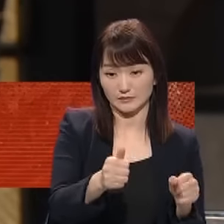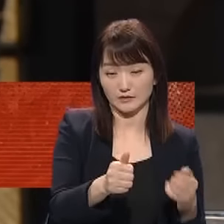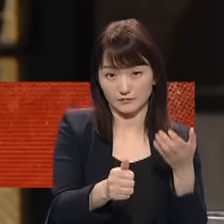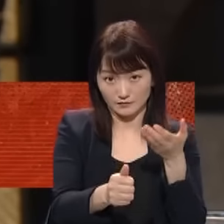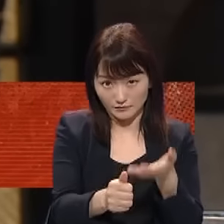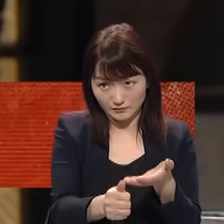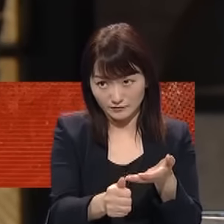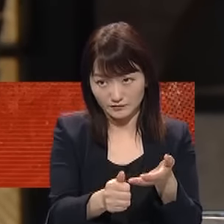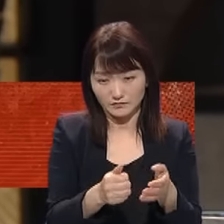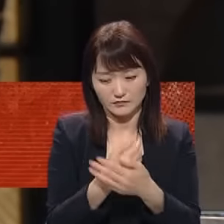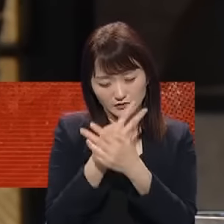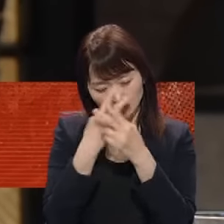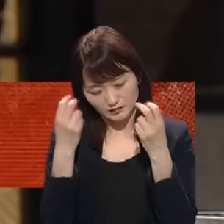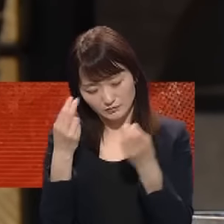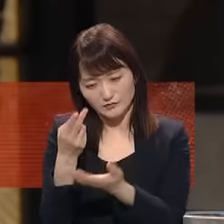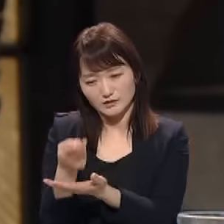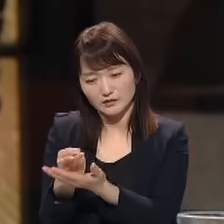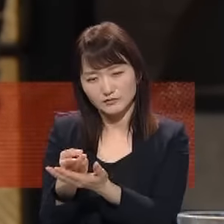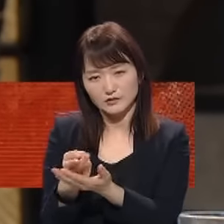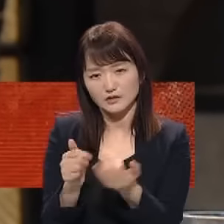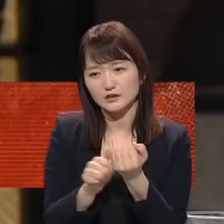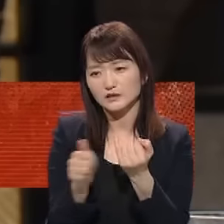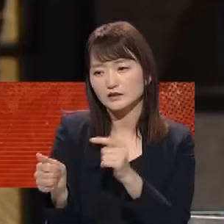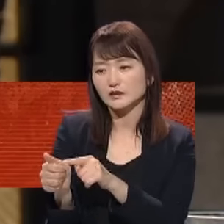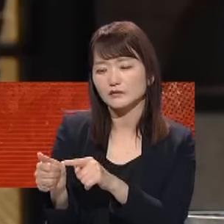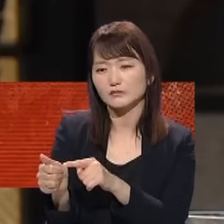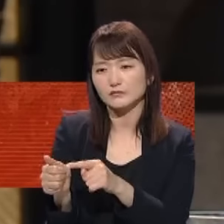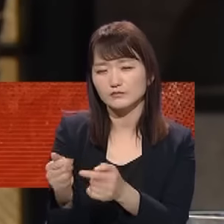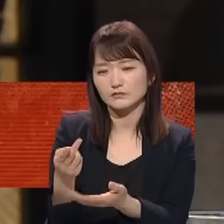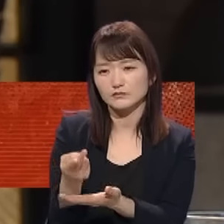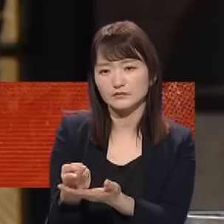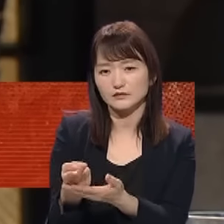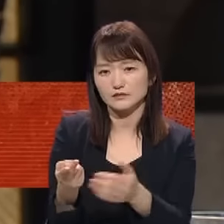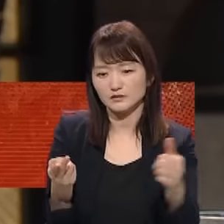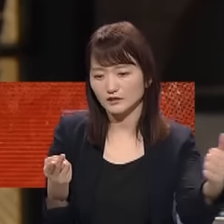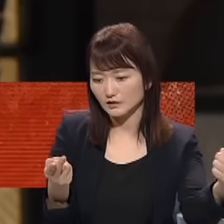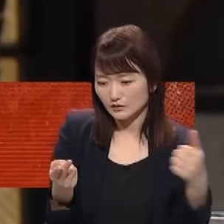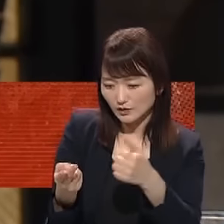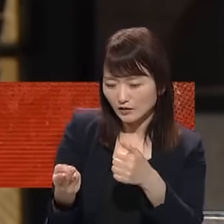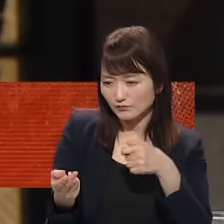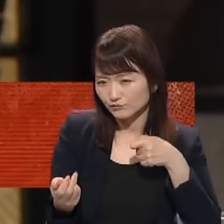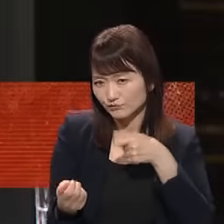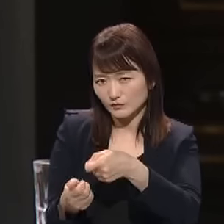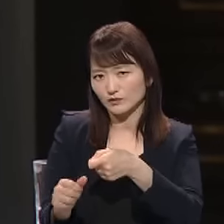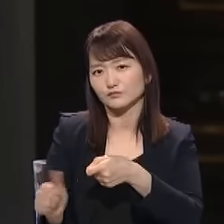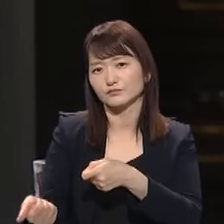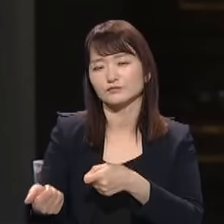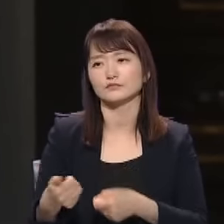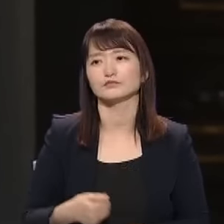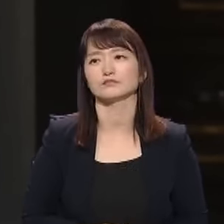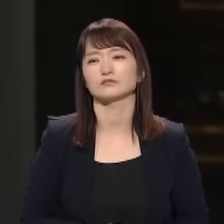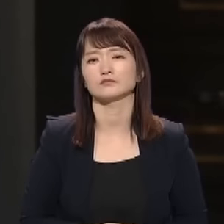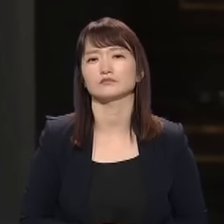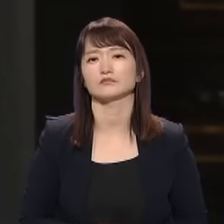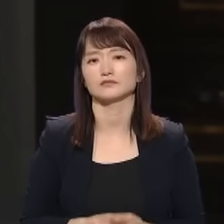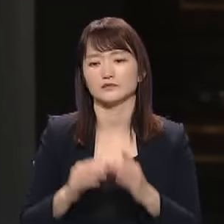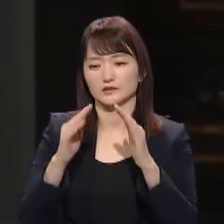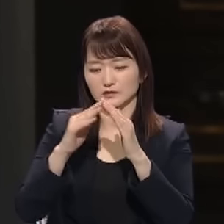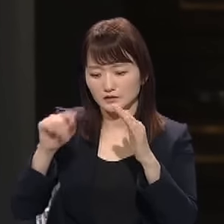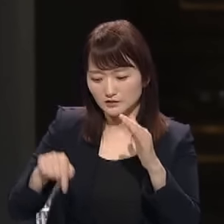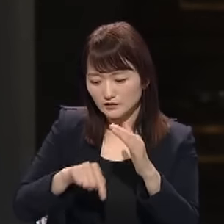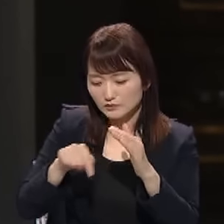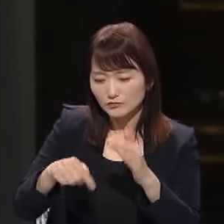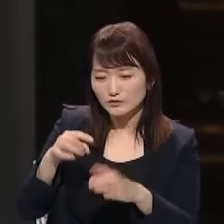주고 잠자고 있는 그 남편을 내연남이 들어와서 살해를 한 것이죠. 자, 그런데 박 변호사님, 네. 그 집에서 미라 상태로